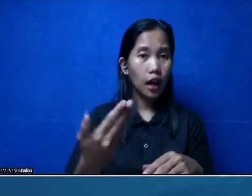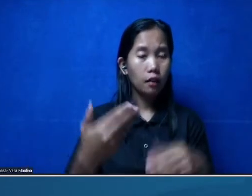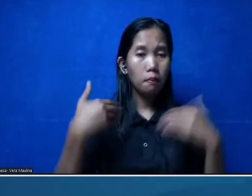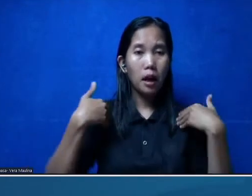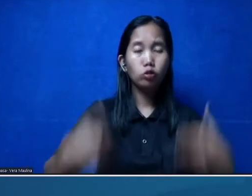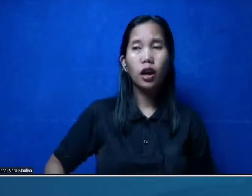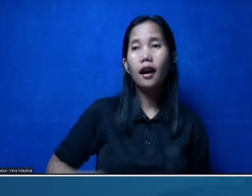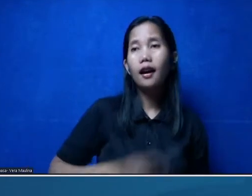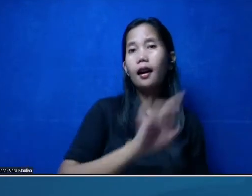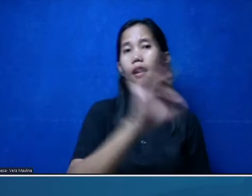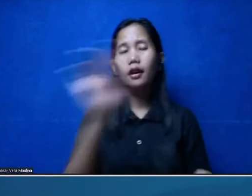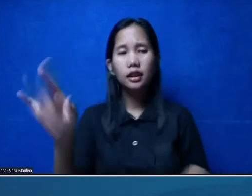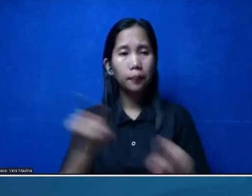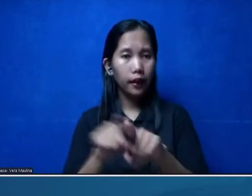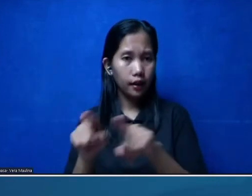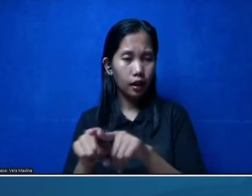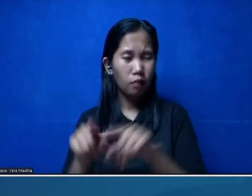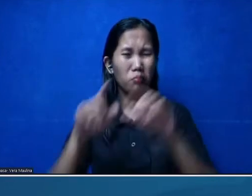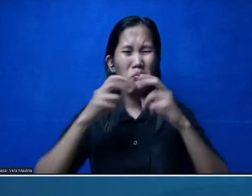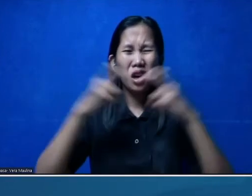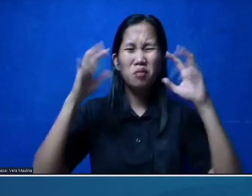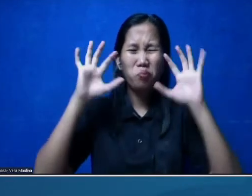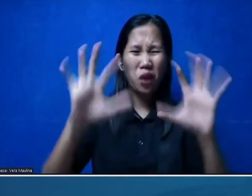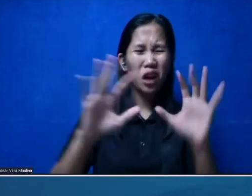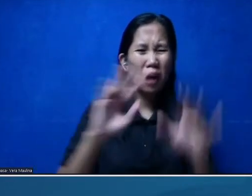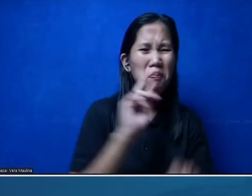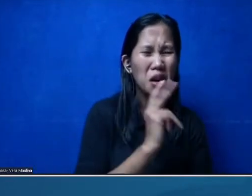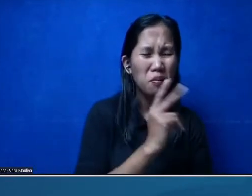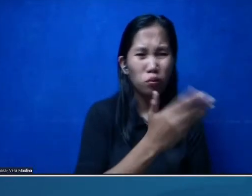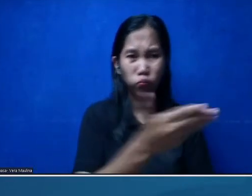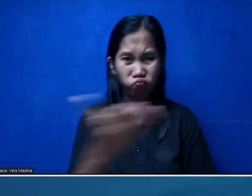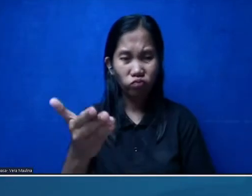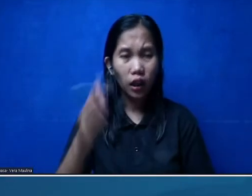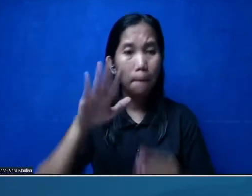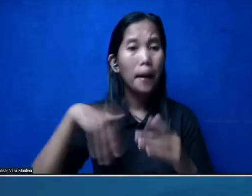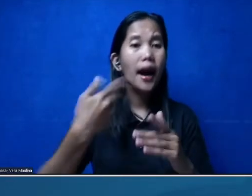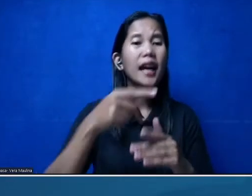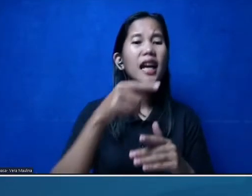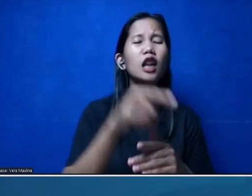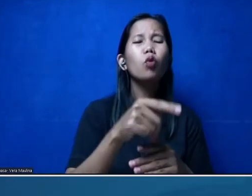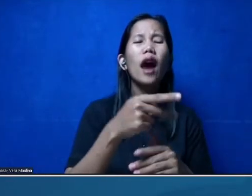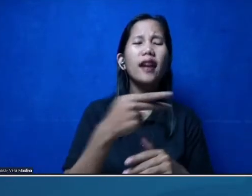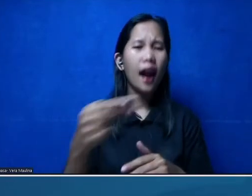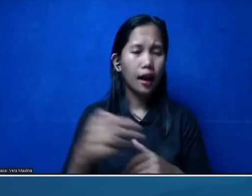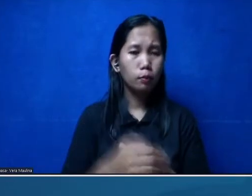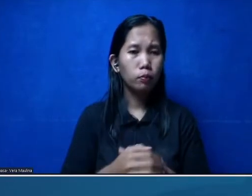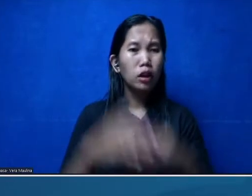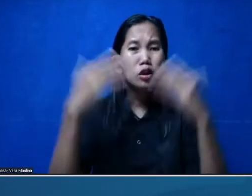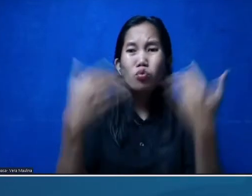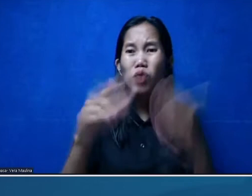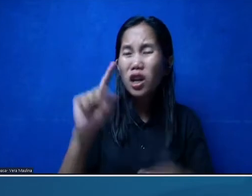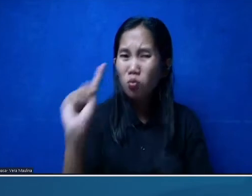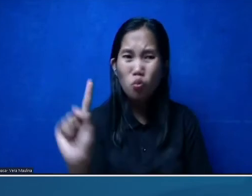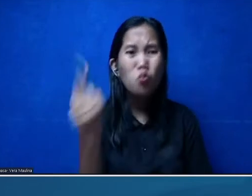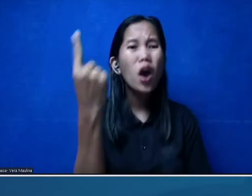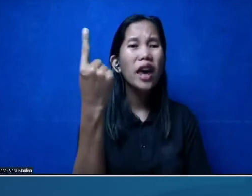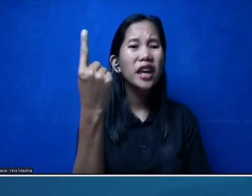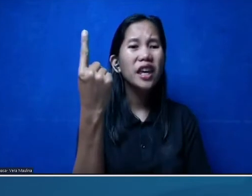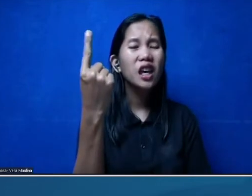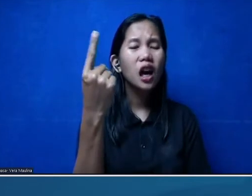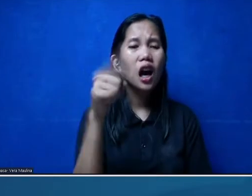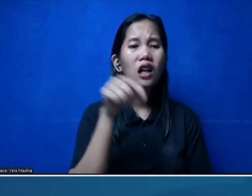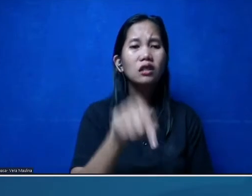operandi yang sudah dimulai di taman eden yaitu mendustai manusia menipu manusia dengan berita-berita